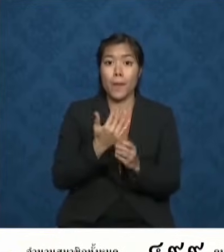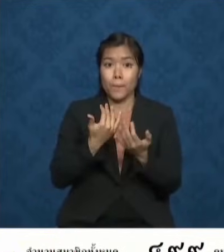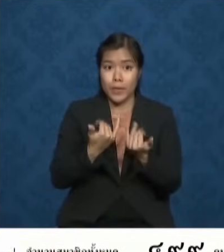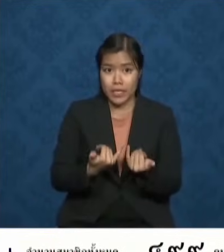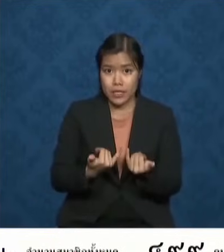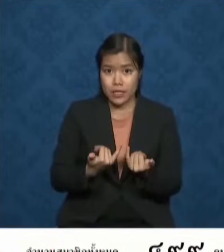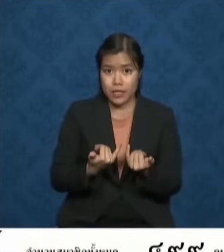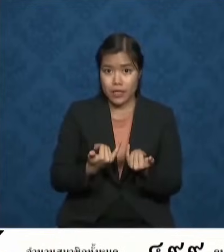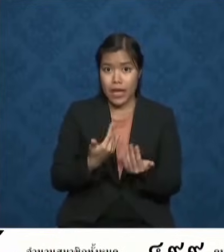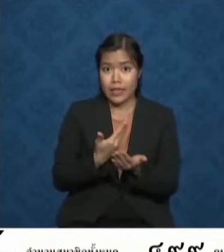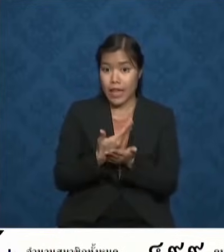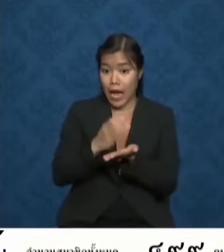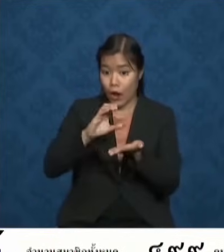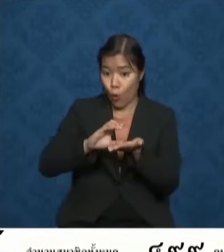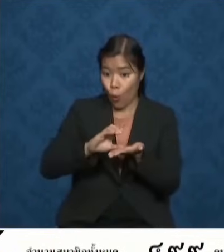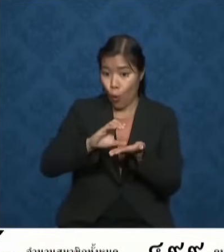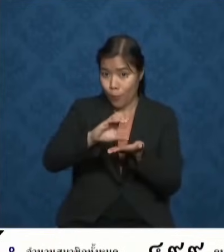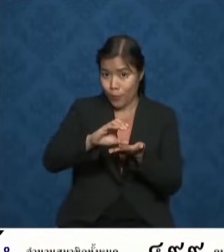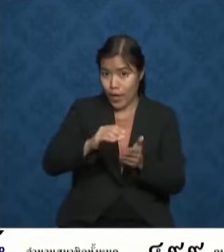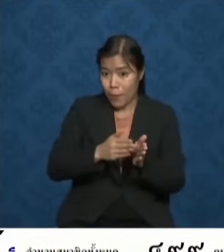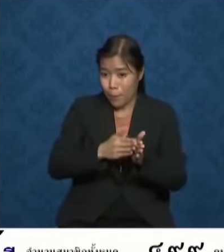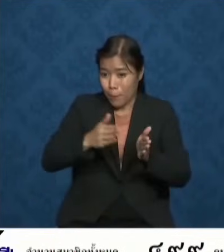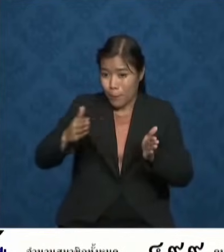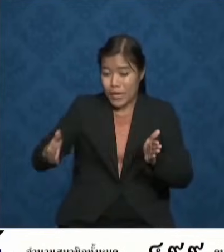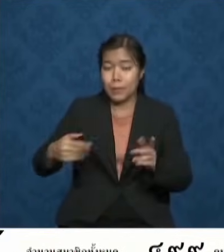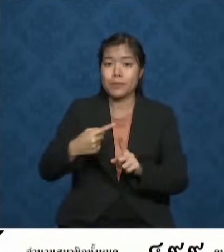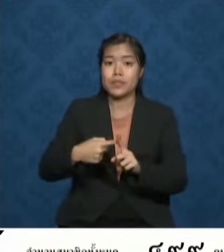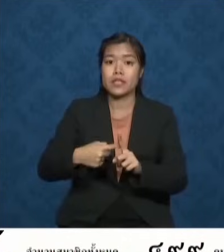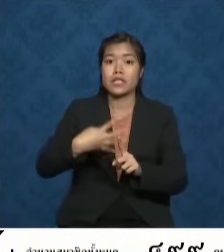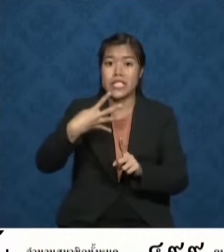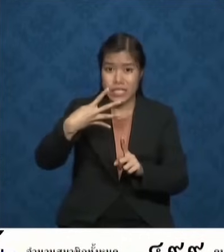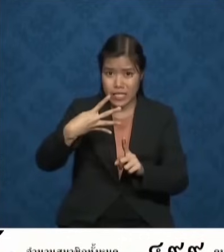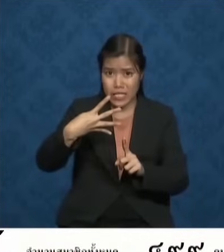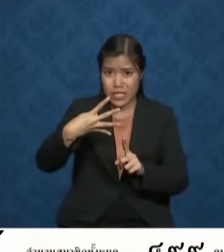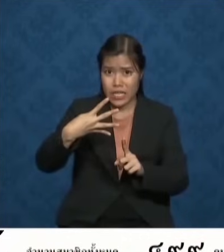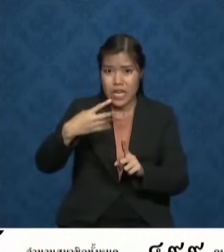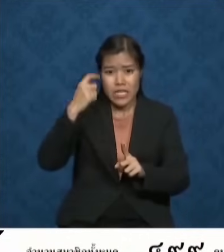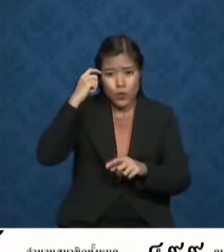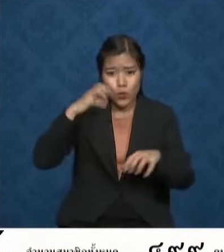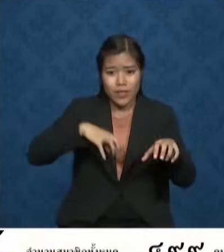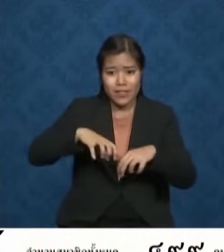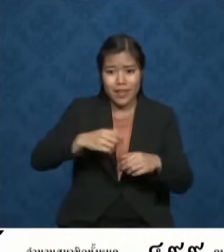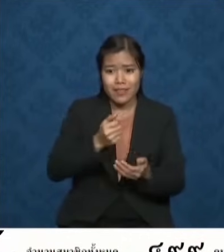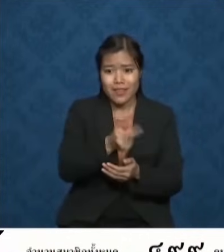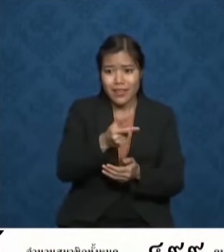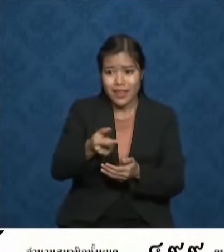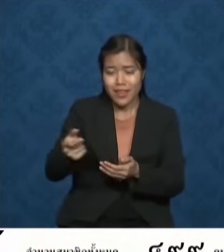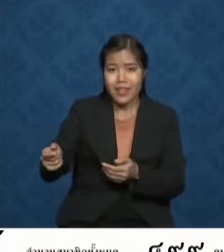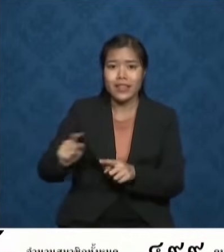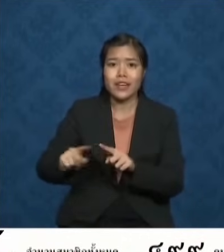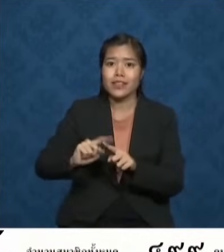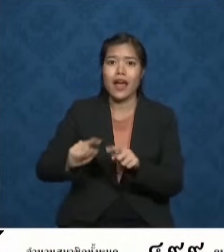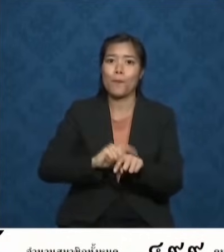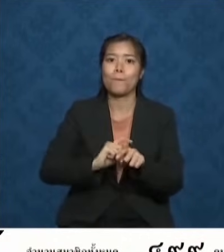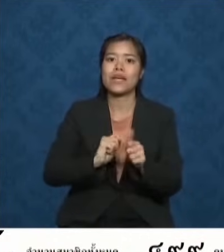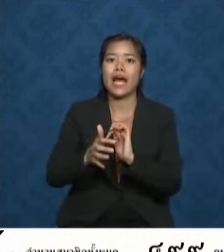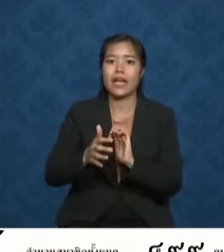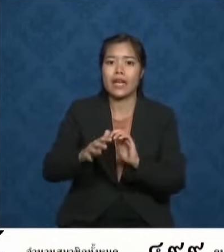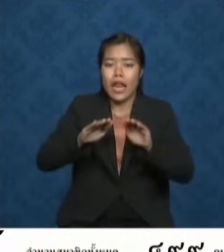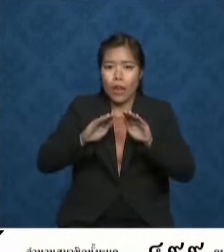บ4เดือนคุณทำไม่ทันหรอกคุณเอาตามนี้คืองดงบก้อนหลังเหลืออะไรอีกครับเรื่อง